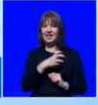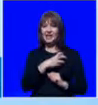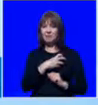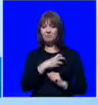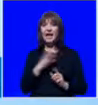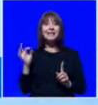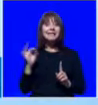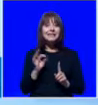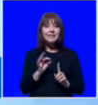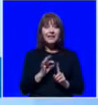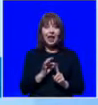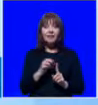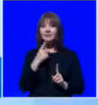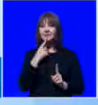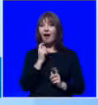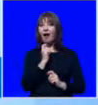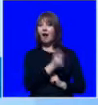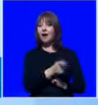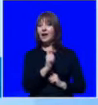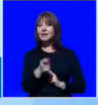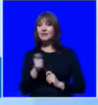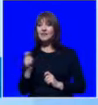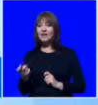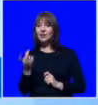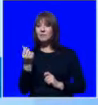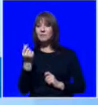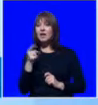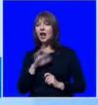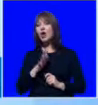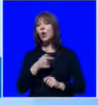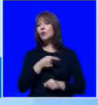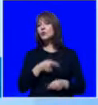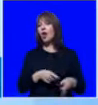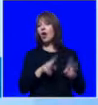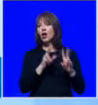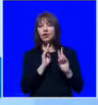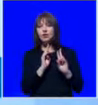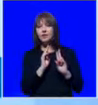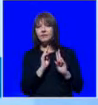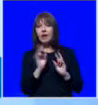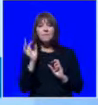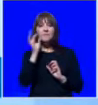целенасочено, за да може да се раздават пари на този, който решат, без обективни критерии,